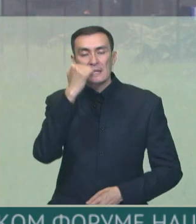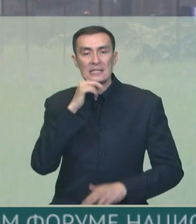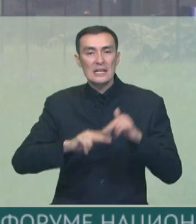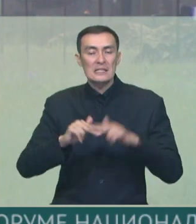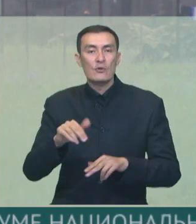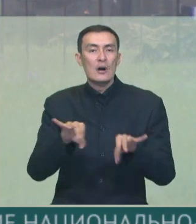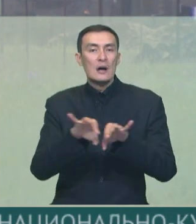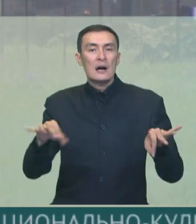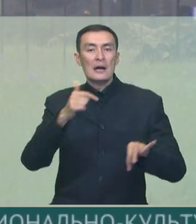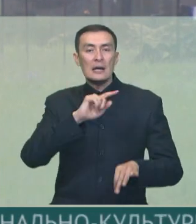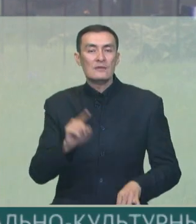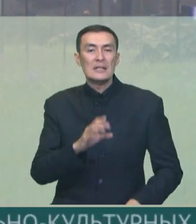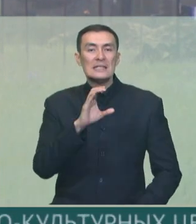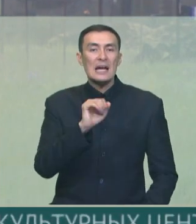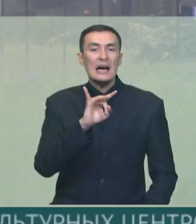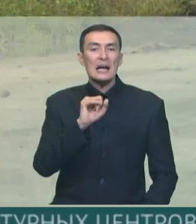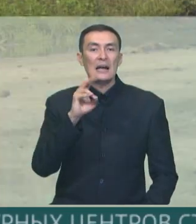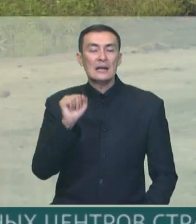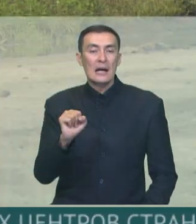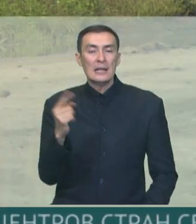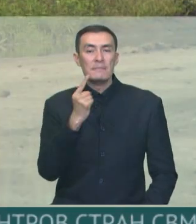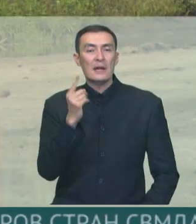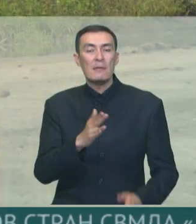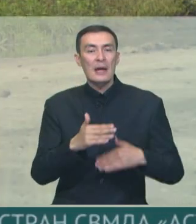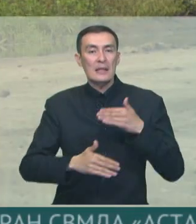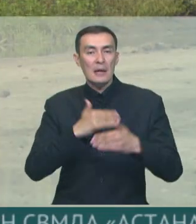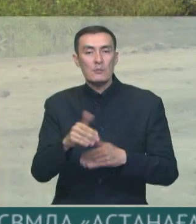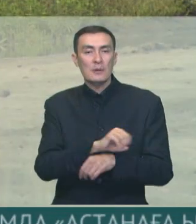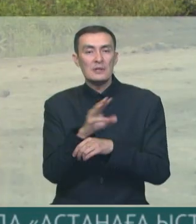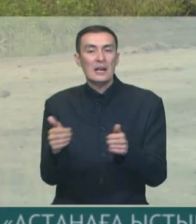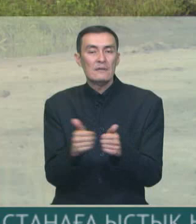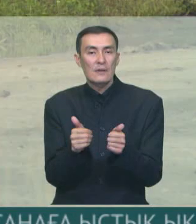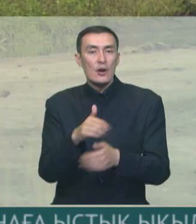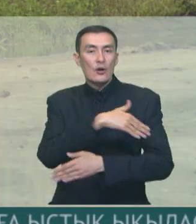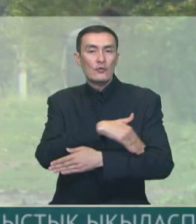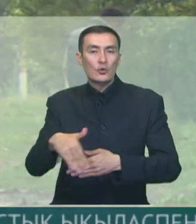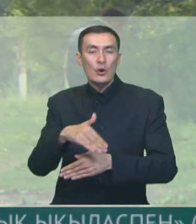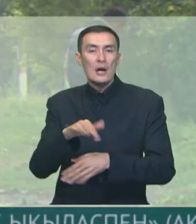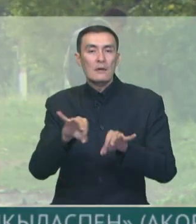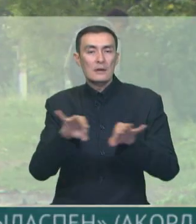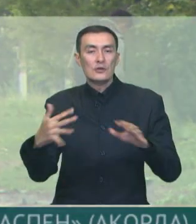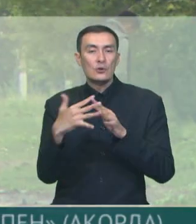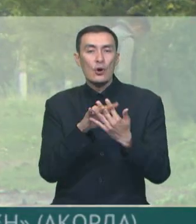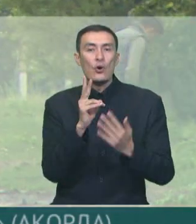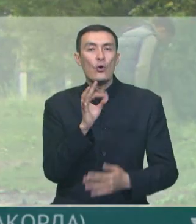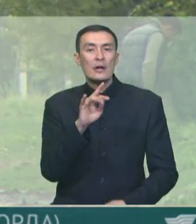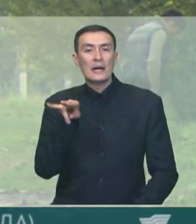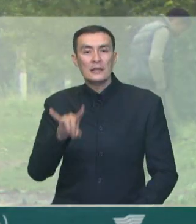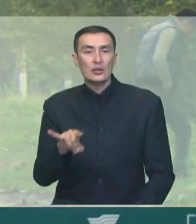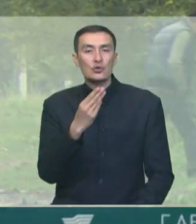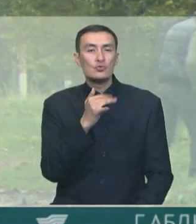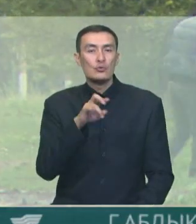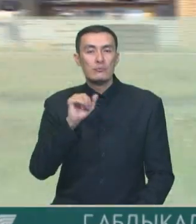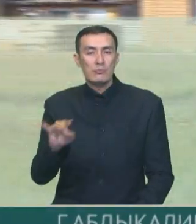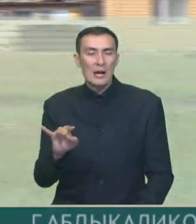строительству магистрального газопровода Сара-Арка. На первом этапе газом обеспечат расположенные вдоль магистрали села Коянда, Шубар,